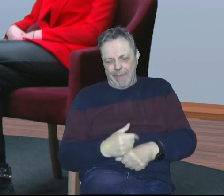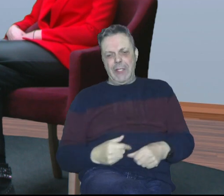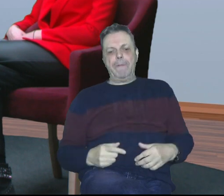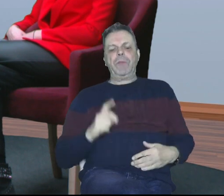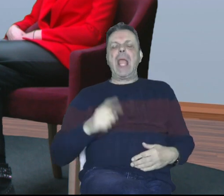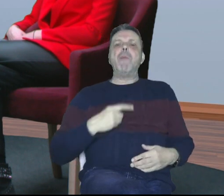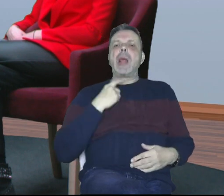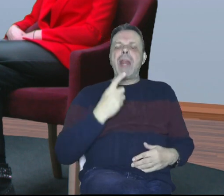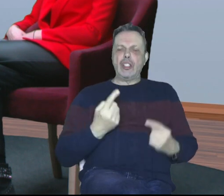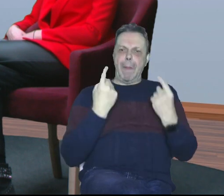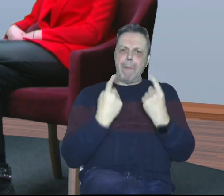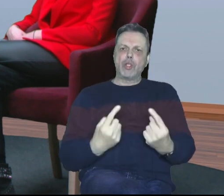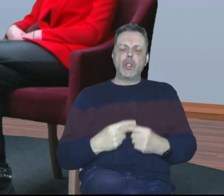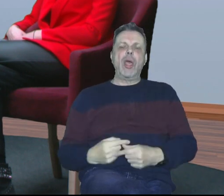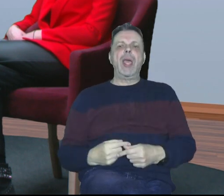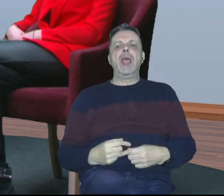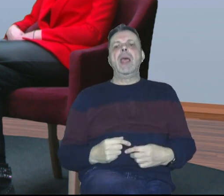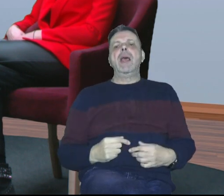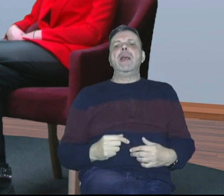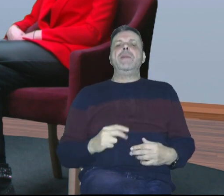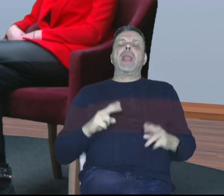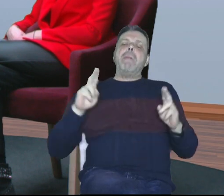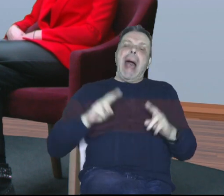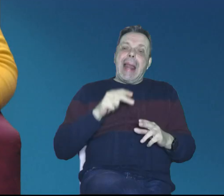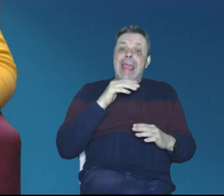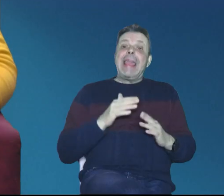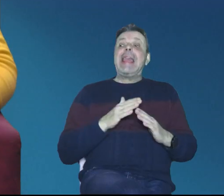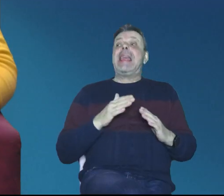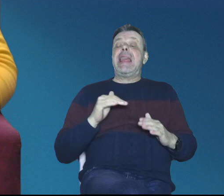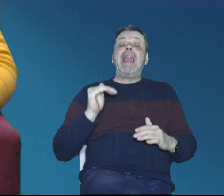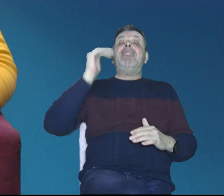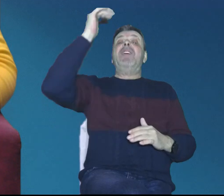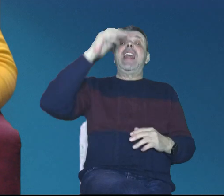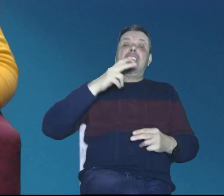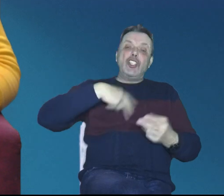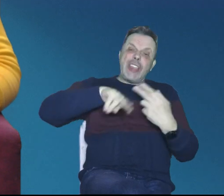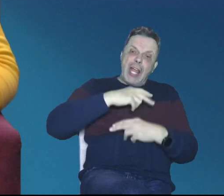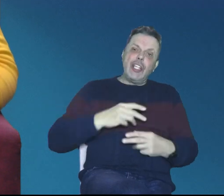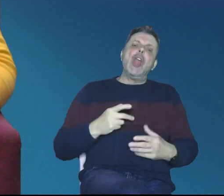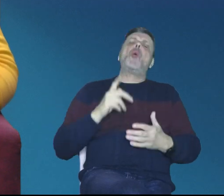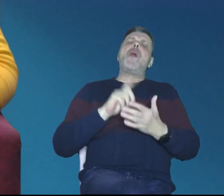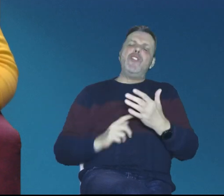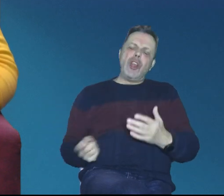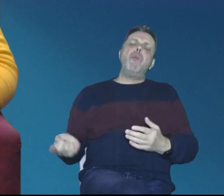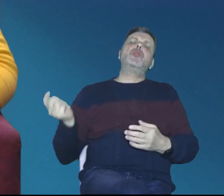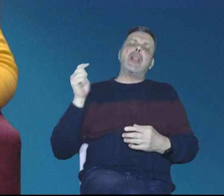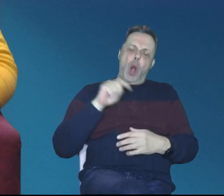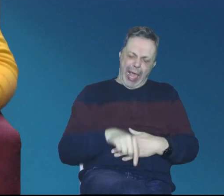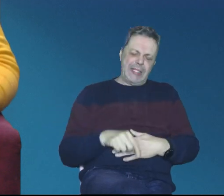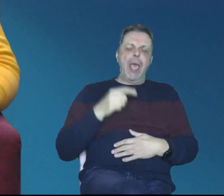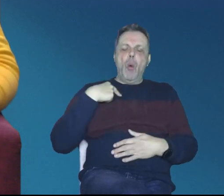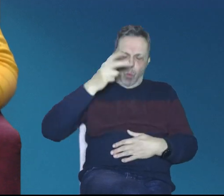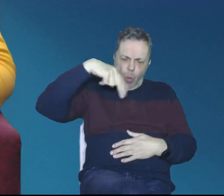nemoguće. Moram reći da postoje i mali i veliki šetači koji znaju i više puta dolaziti u